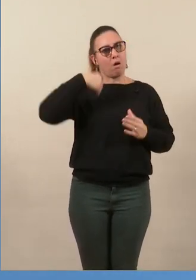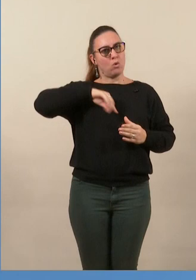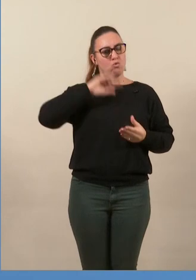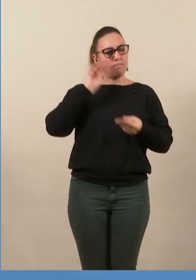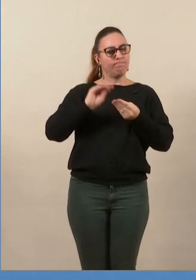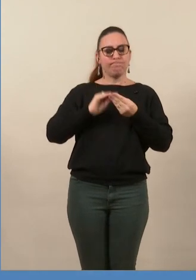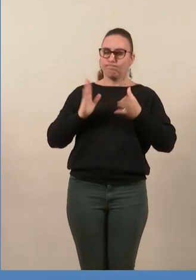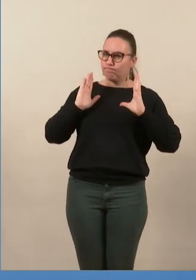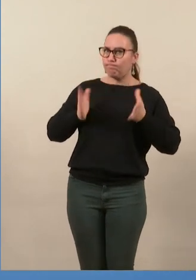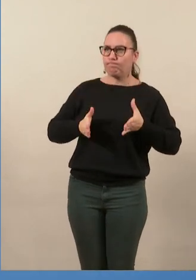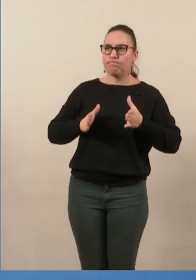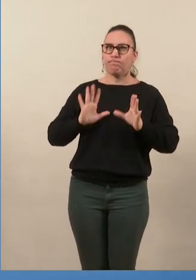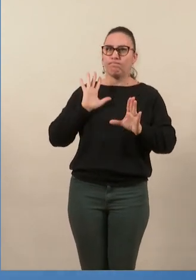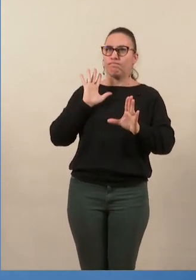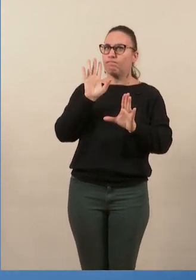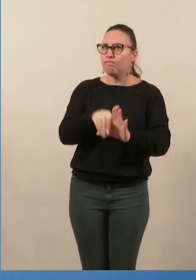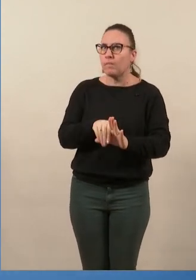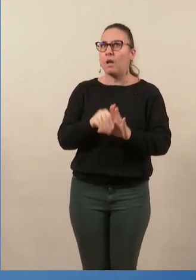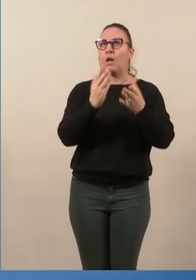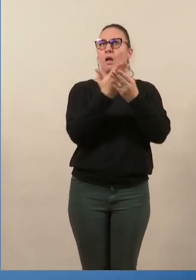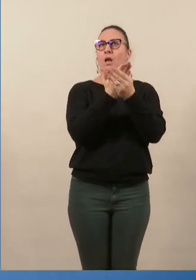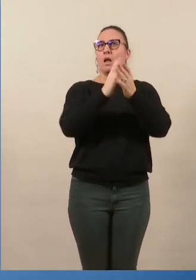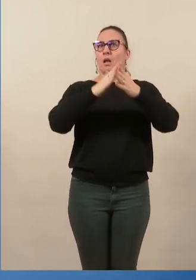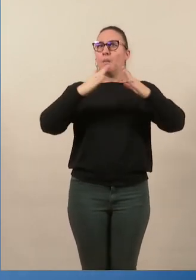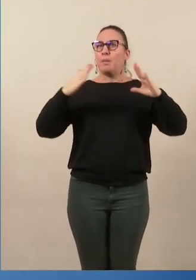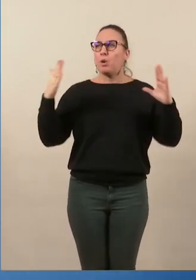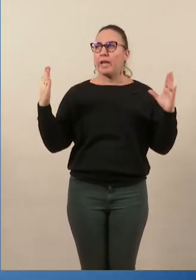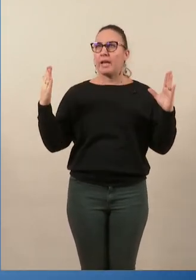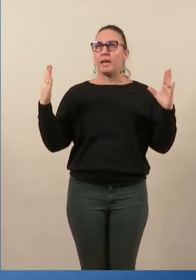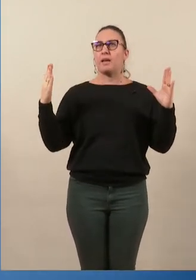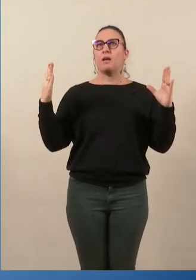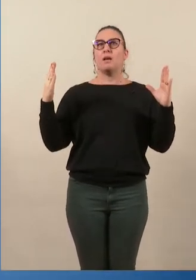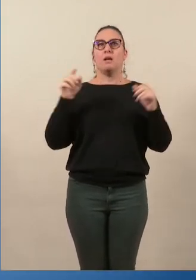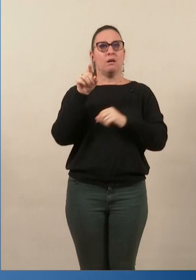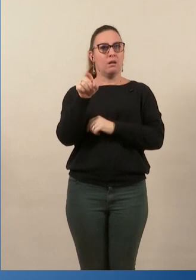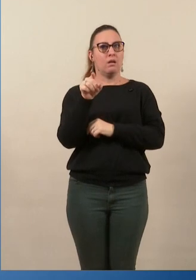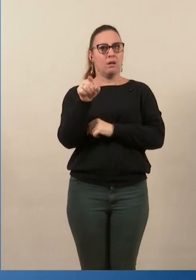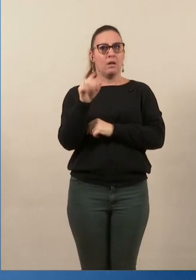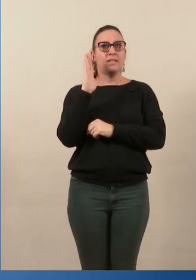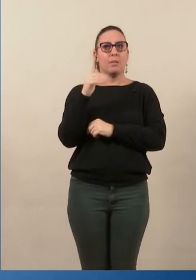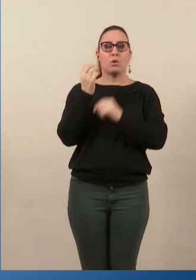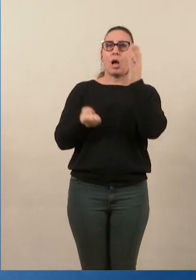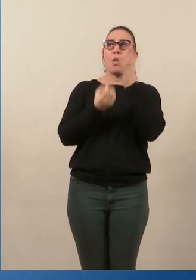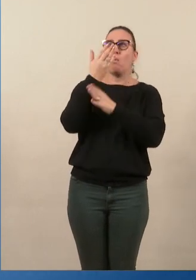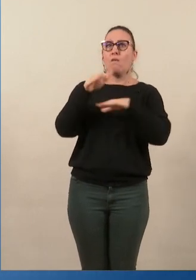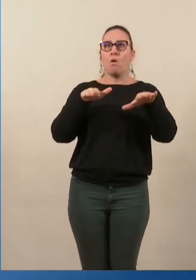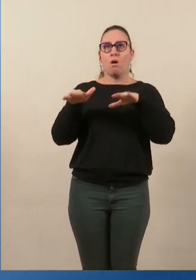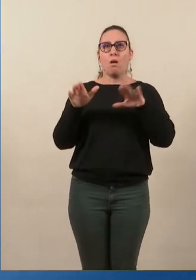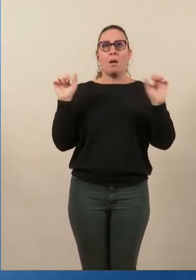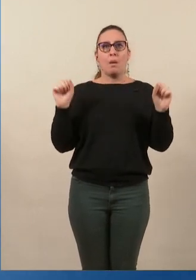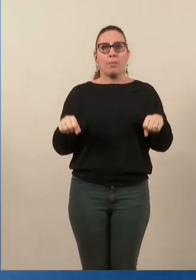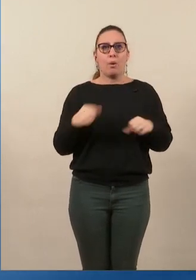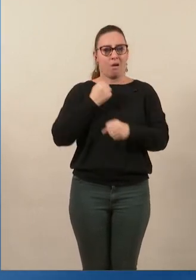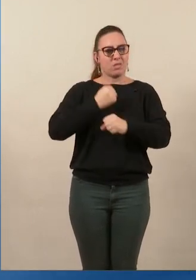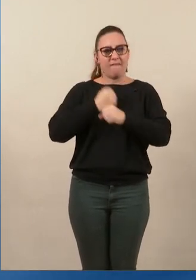de l'implantation euh de la bibliothèque sur site donc euh dans un équipement d'un nouveau mode euh sur lequel nous nous